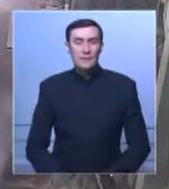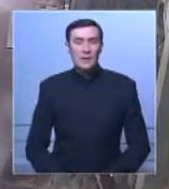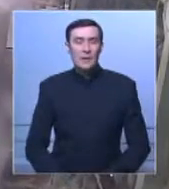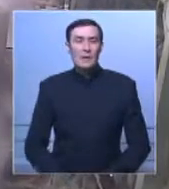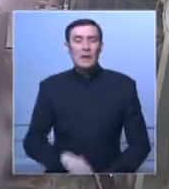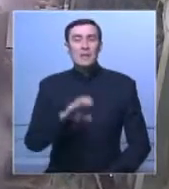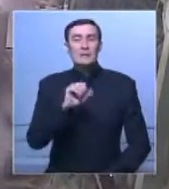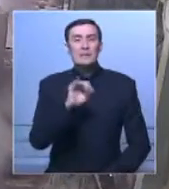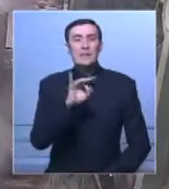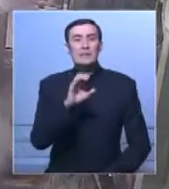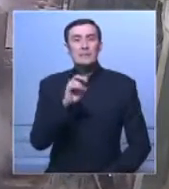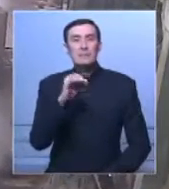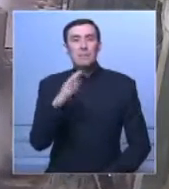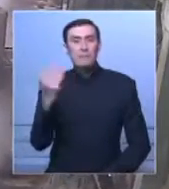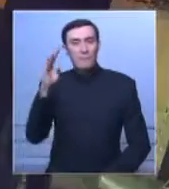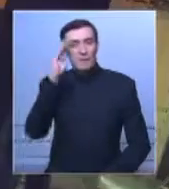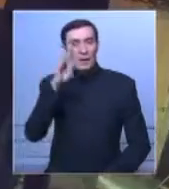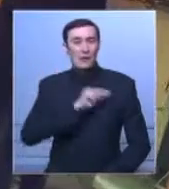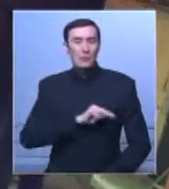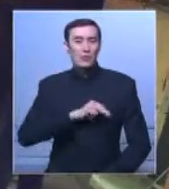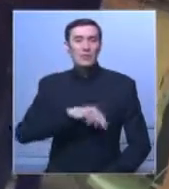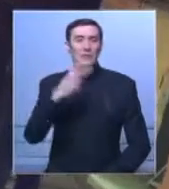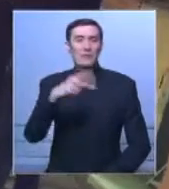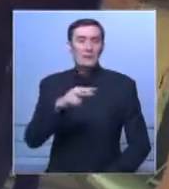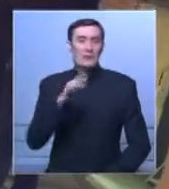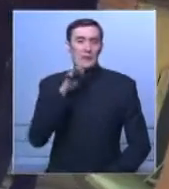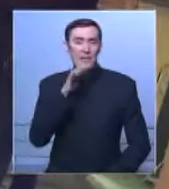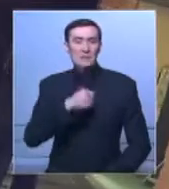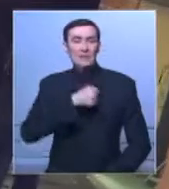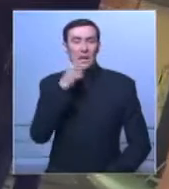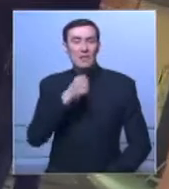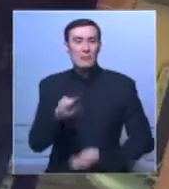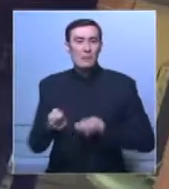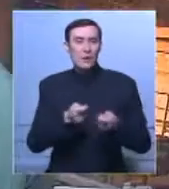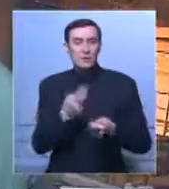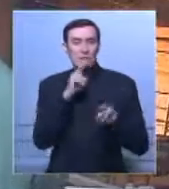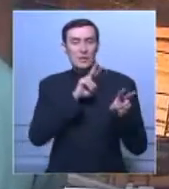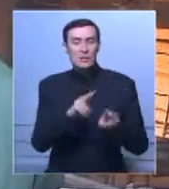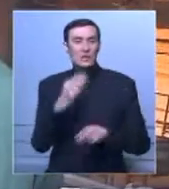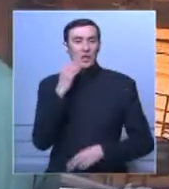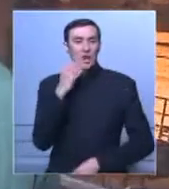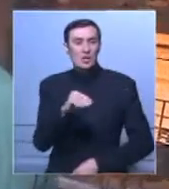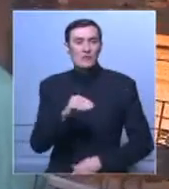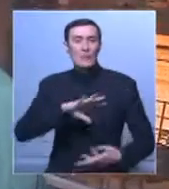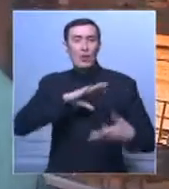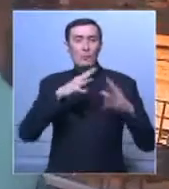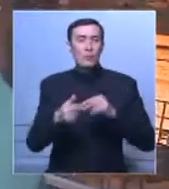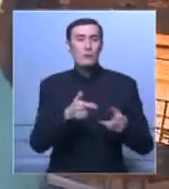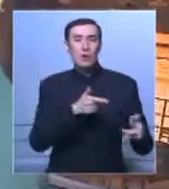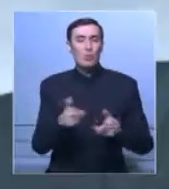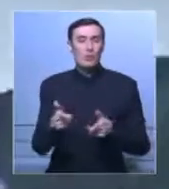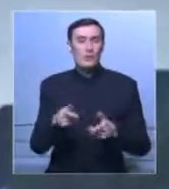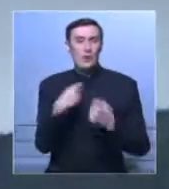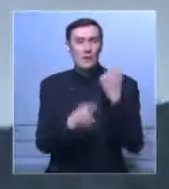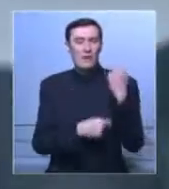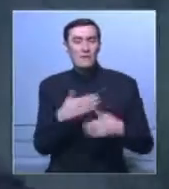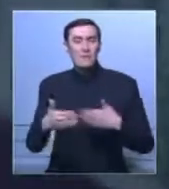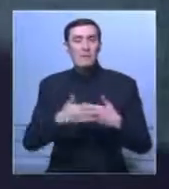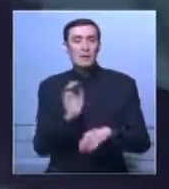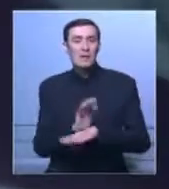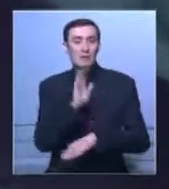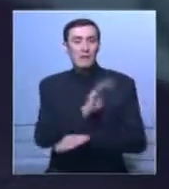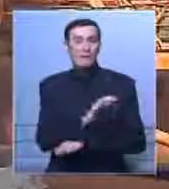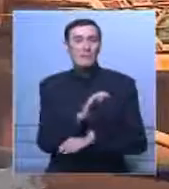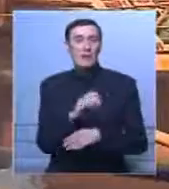Бекимбай Сарсимбаев на заводе минеральных удобрений трудится более 20 лет. Старший аппаратчик строго следит за качеством и объемами готовой продукции перед отправкой в